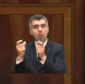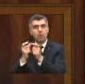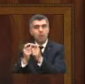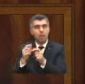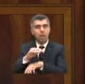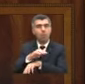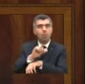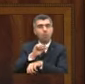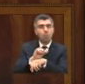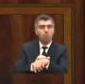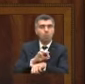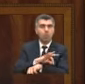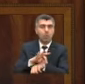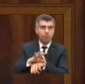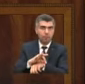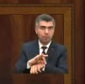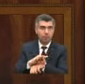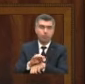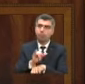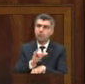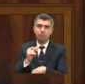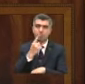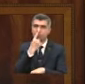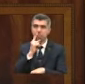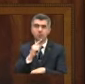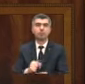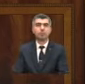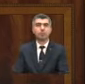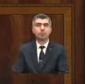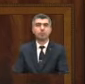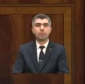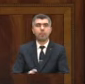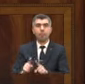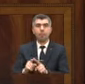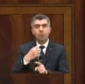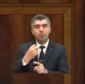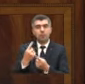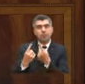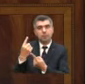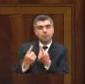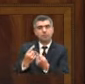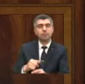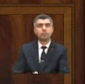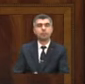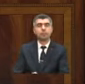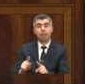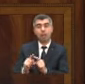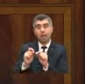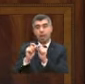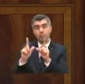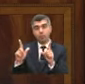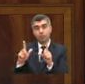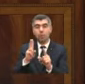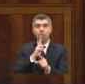نسبه معينه الى اخره، الا جينا نطبقوا عليهم داك الشيء ما يقدوش عليه. فلذلك خصنا واحد النموذج اللي يخفف عليهم. هذا نموذج ابدعته